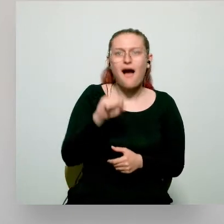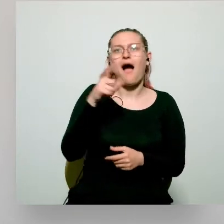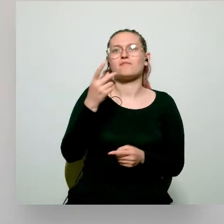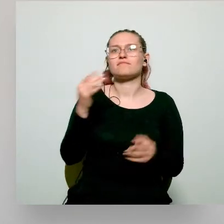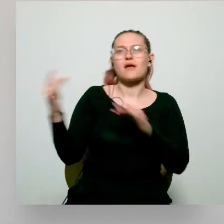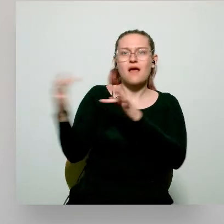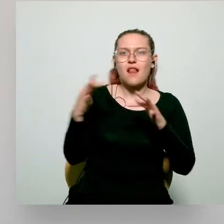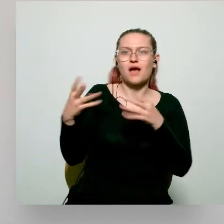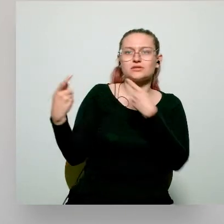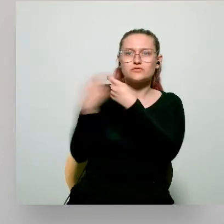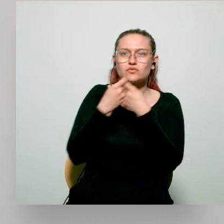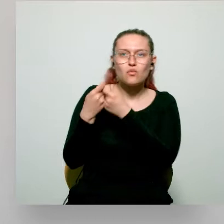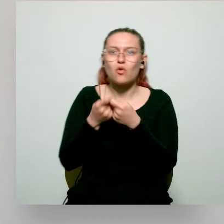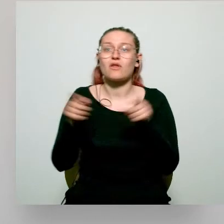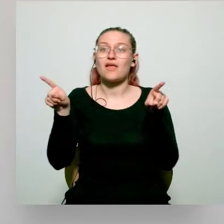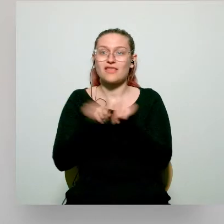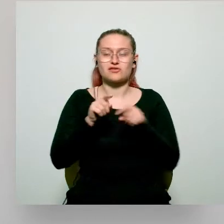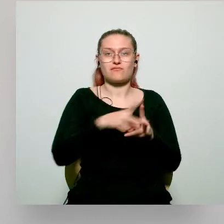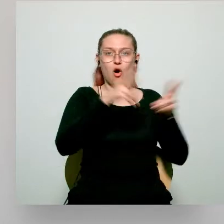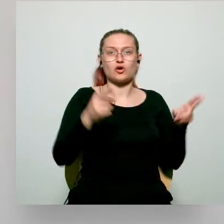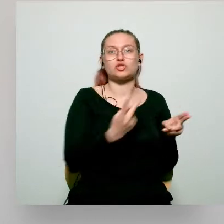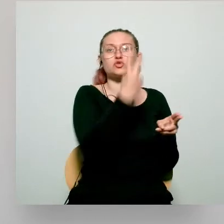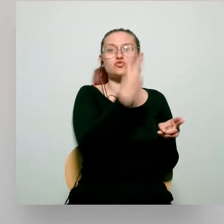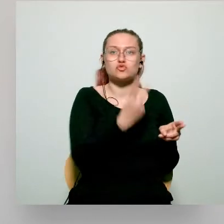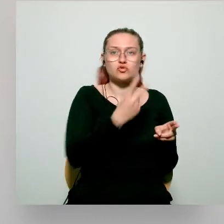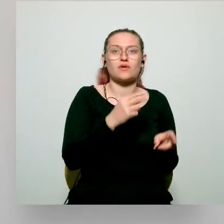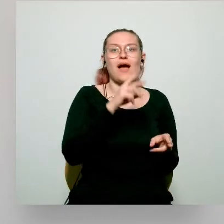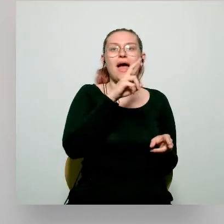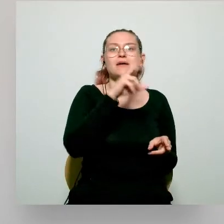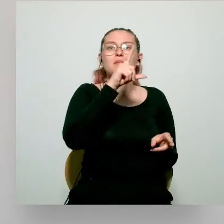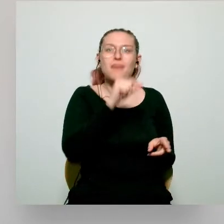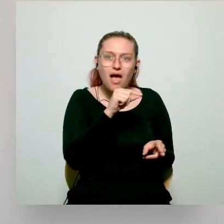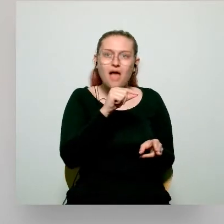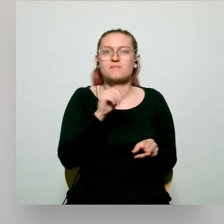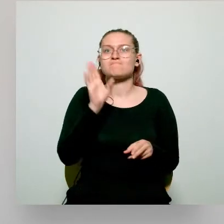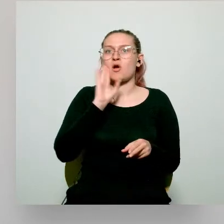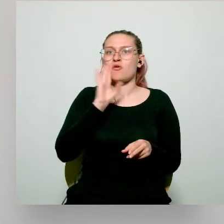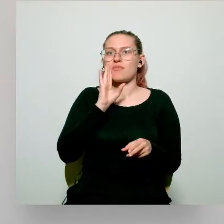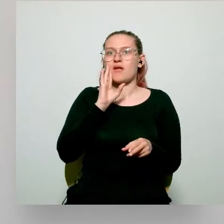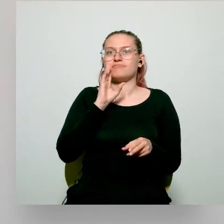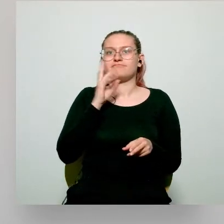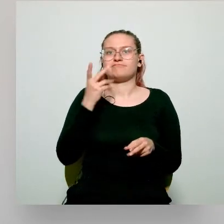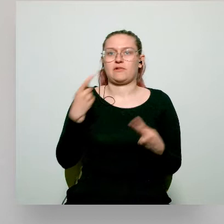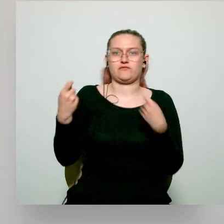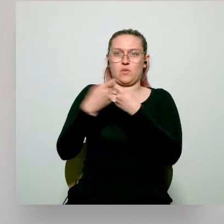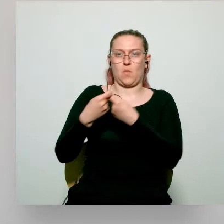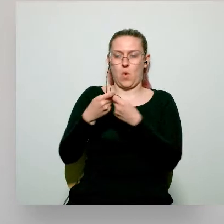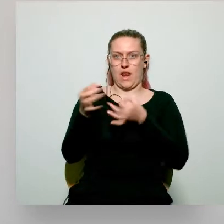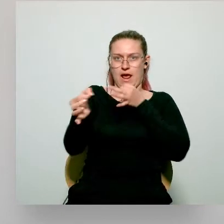II Rzeczpospolita i ta część wspólnej historii no, przeżywanej dłużej